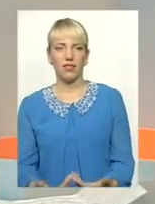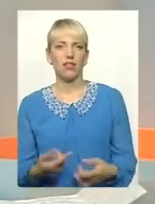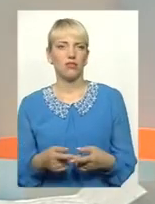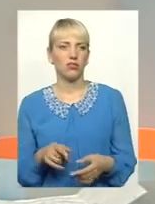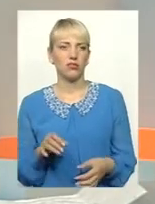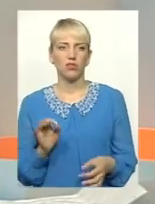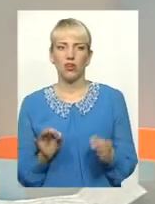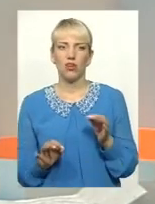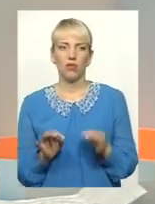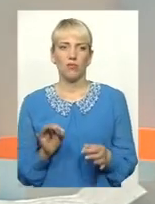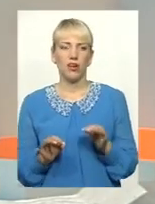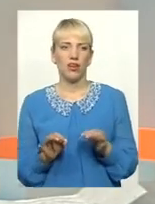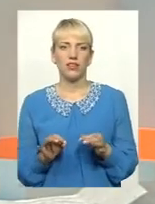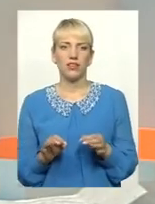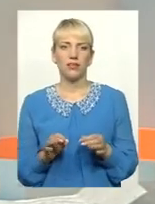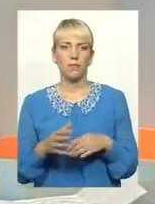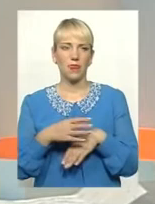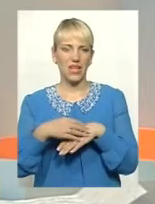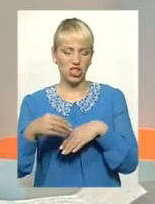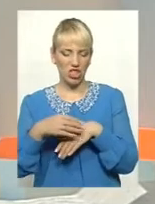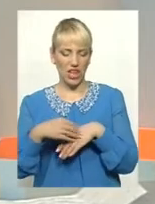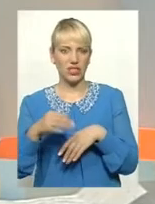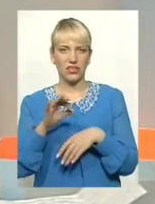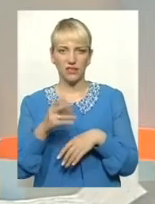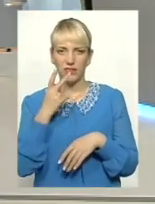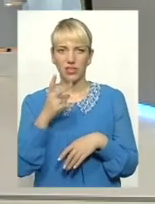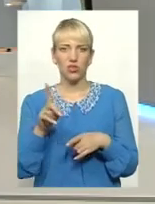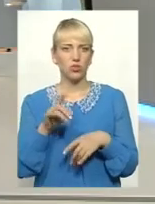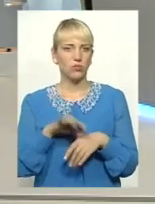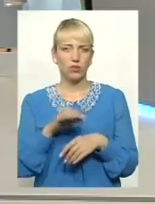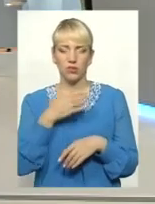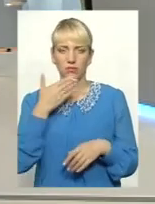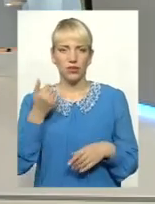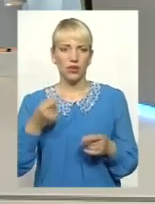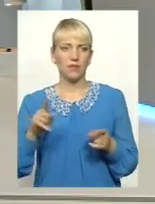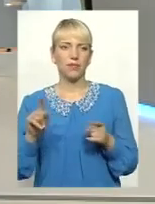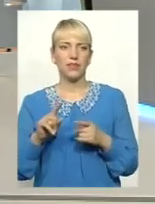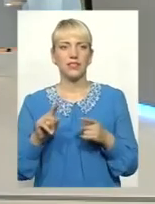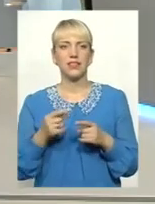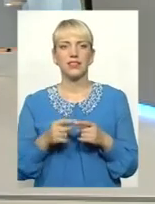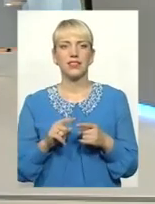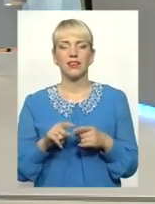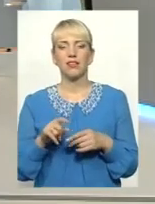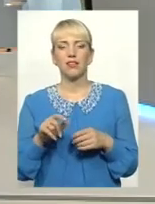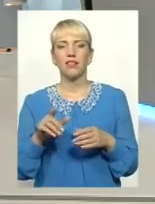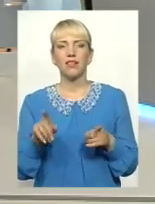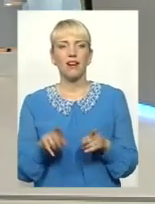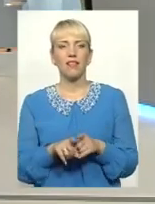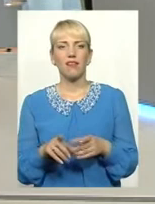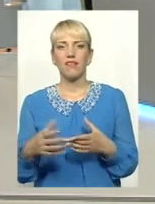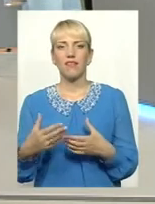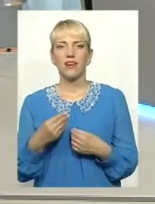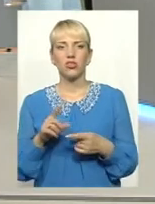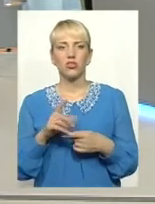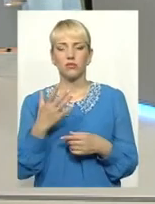нормально, шерсть на них, все. Ну, от, тобто таке враження, що вони ще от тільки, може, 5 чи